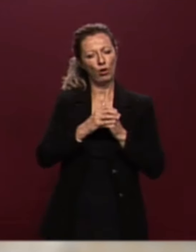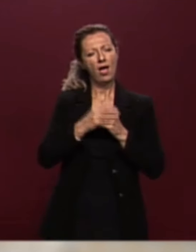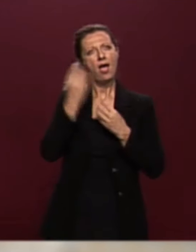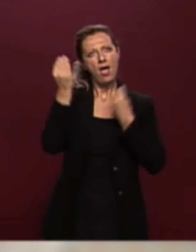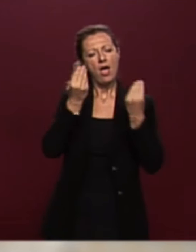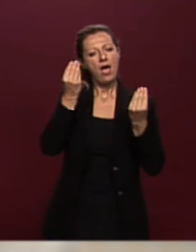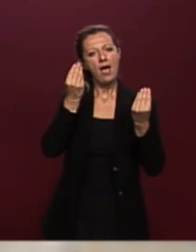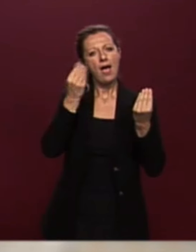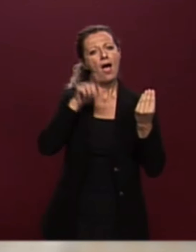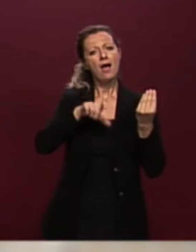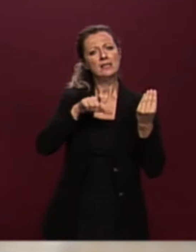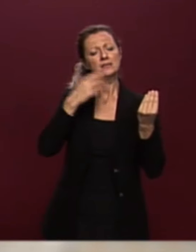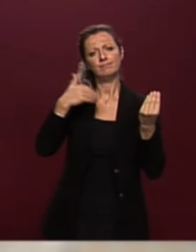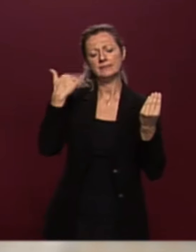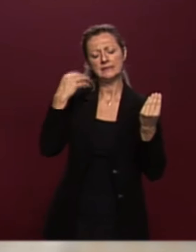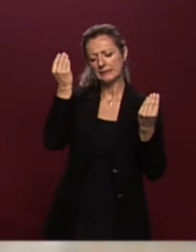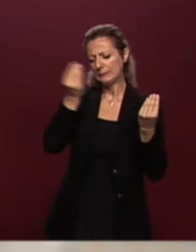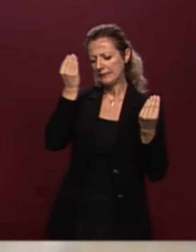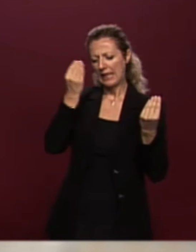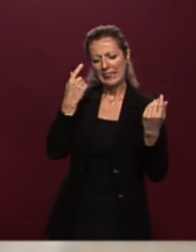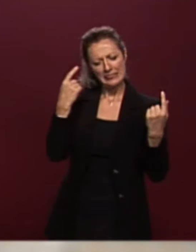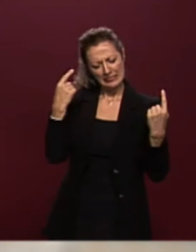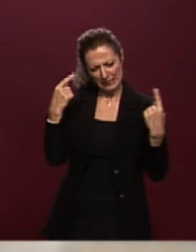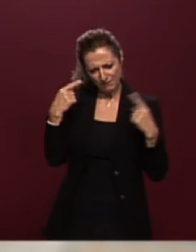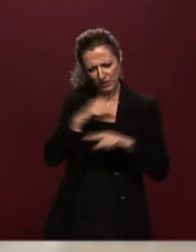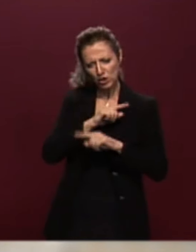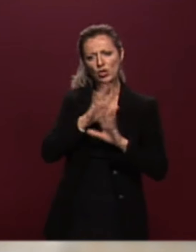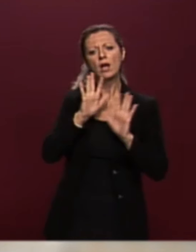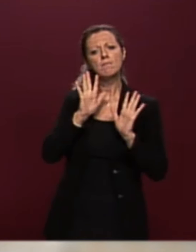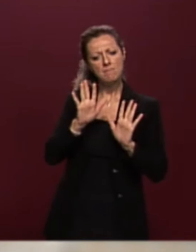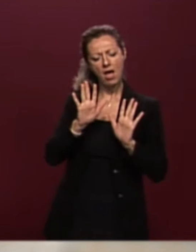ripensare al difficile ma proficuo